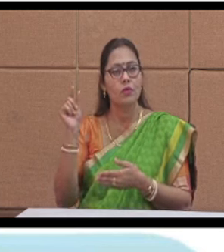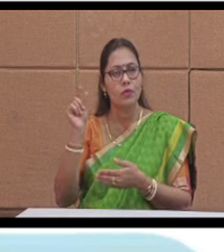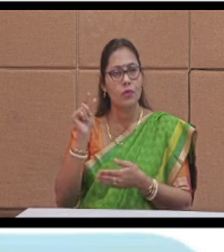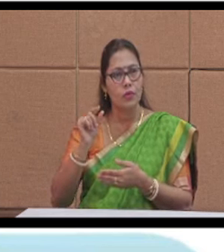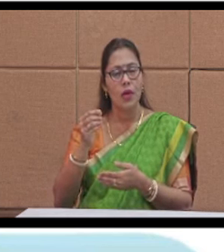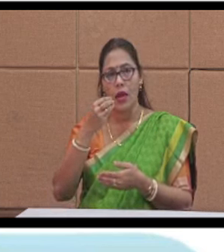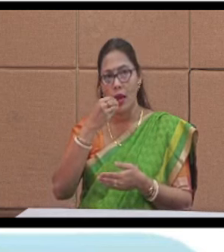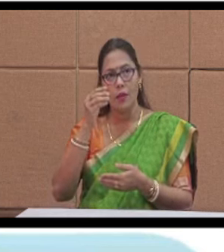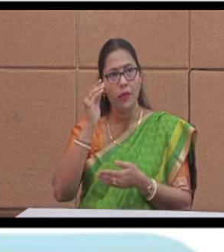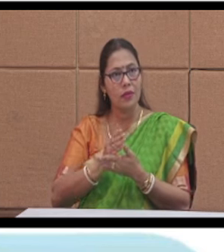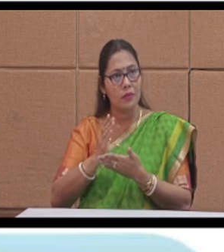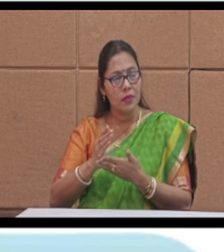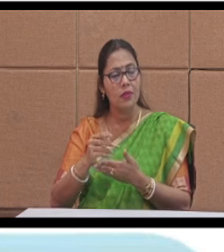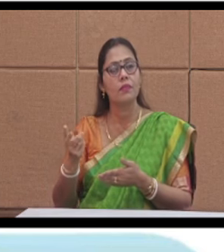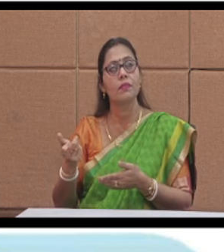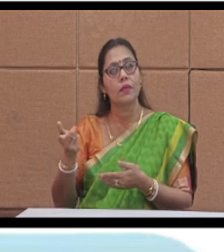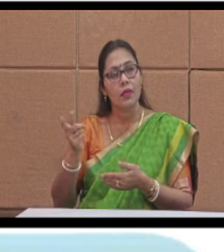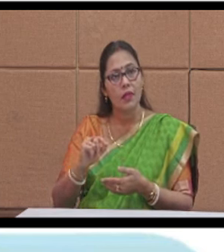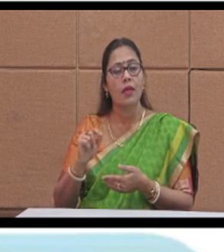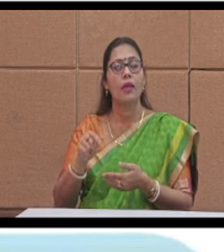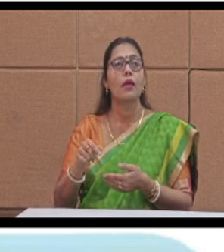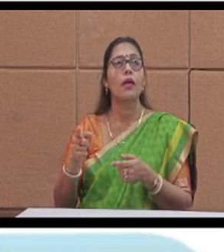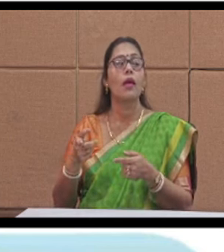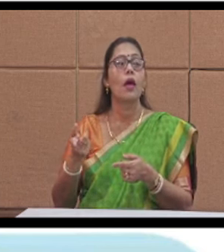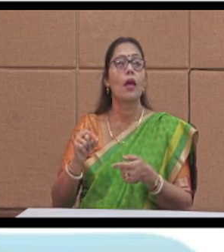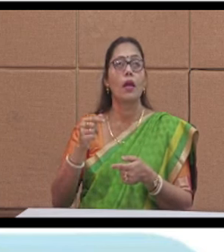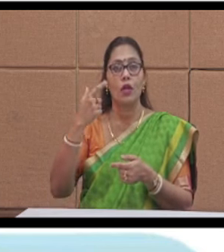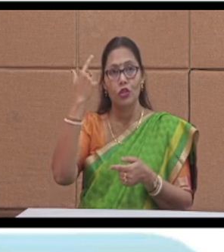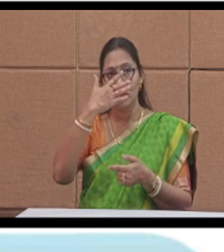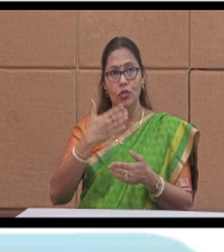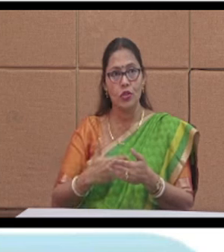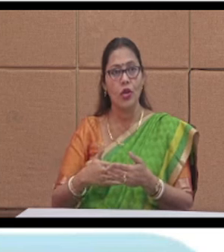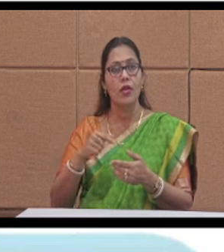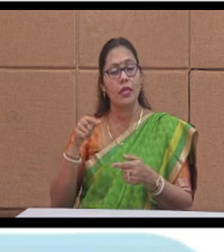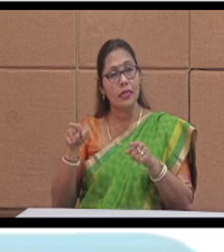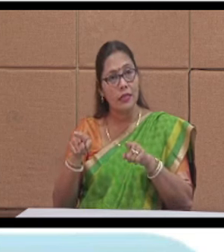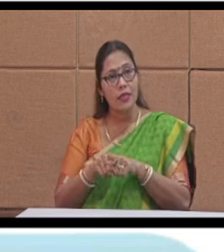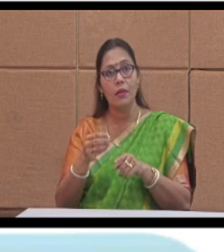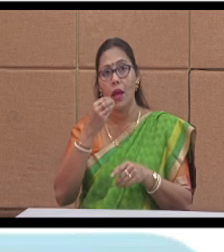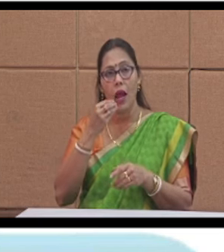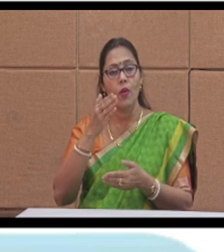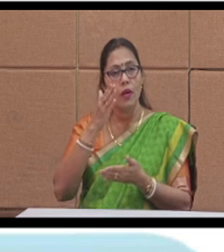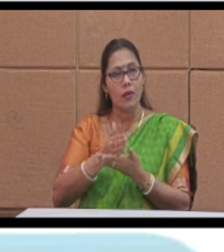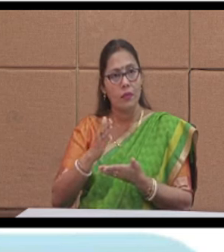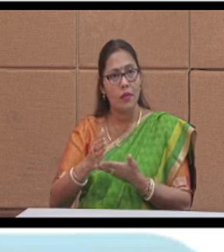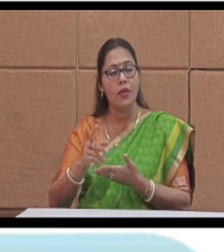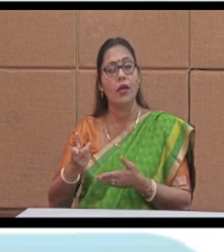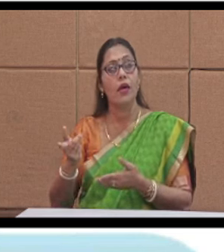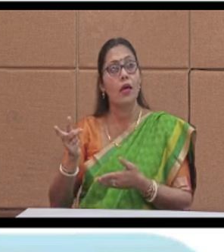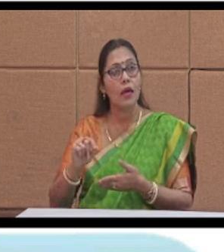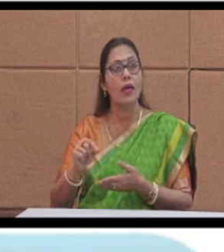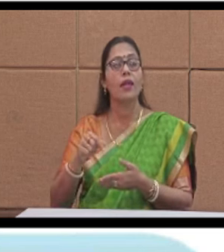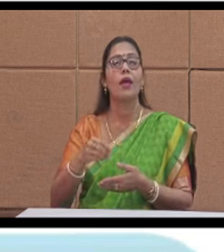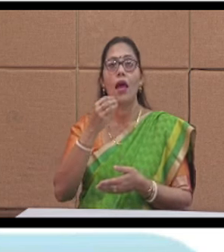ছোট ছোট খাদ্য কণায় আমরা পরিণত করি আর দেহের নানা প্রান্তে ওই খাদ্যকণাকে ভেঙে তার